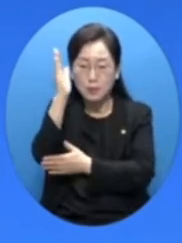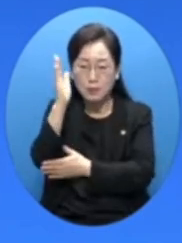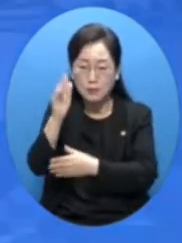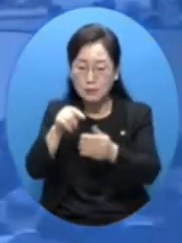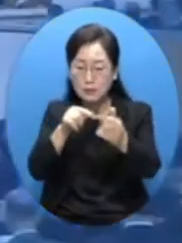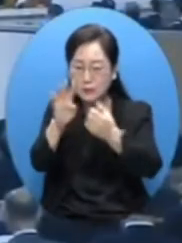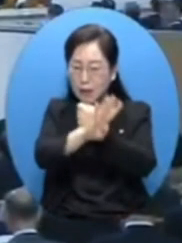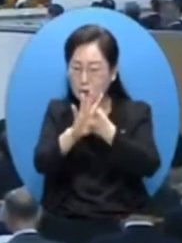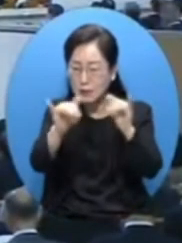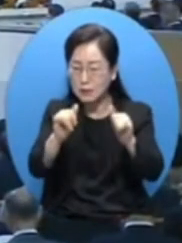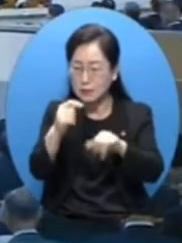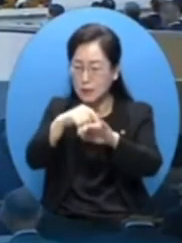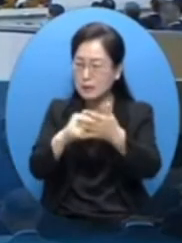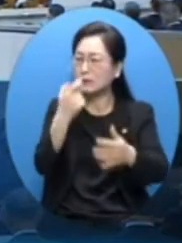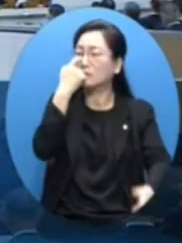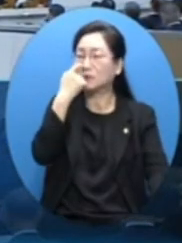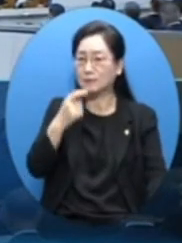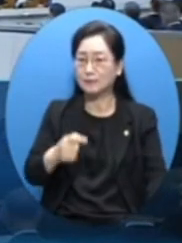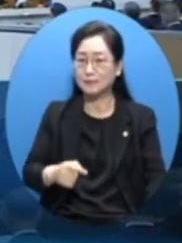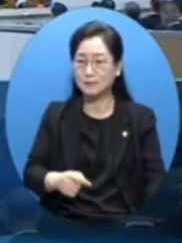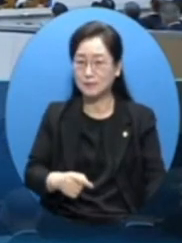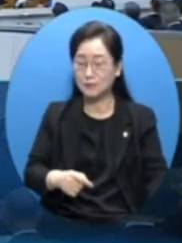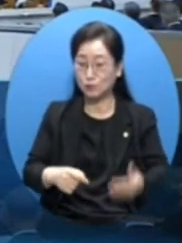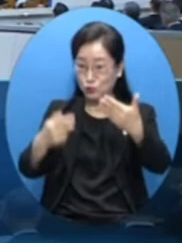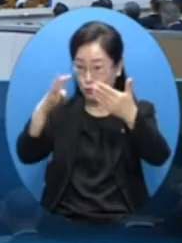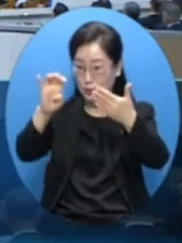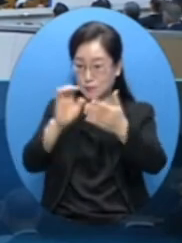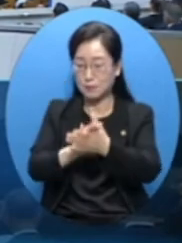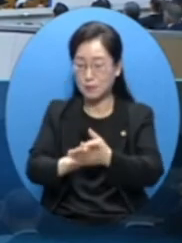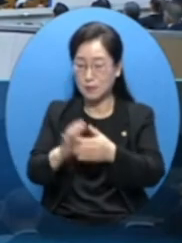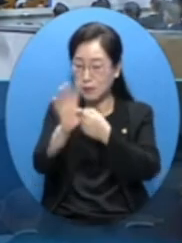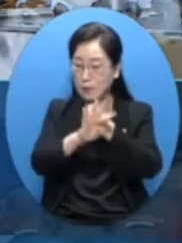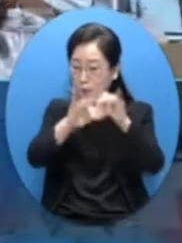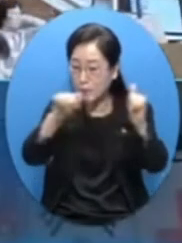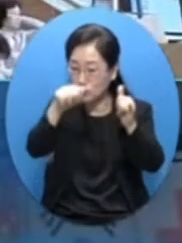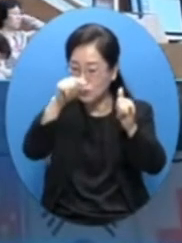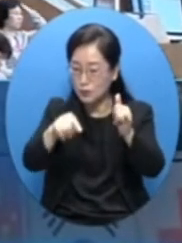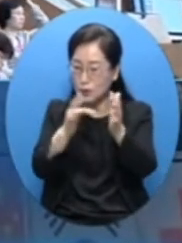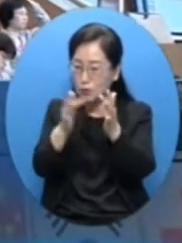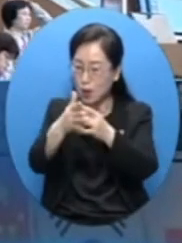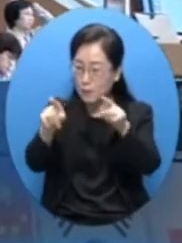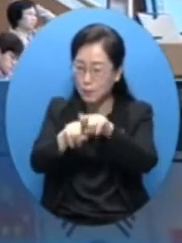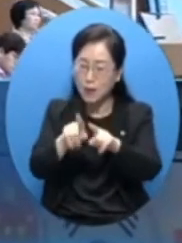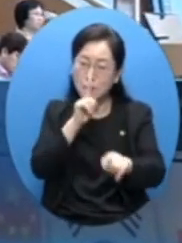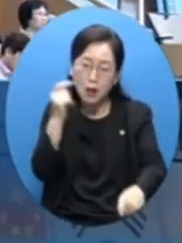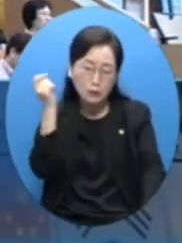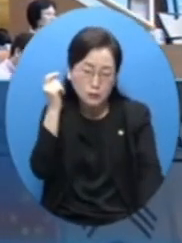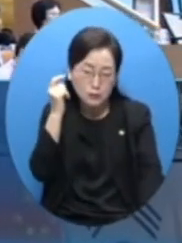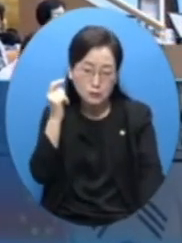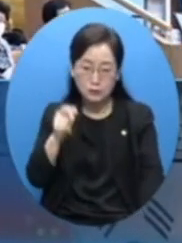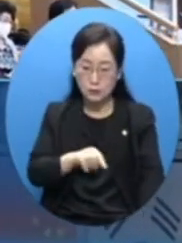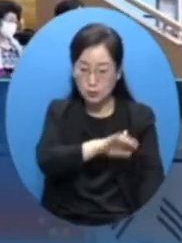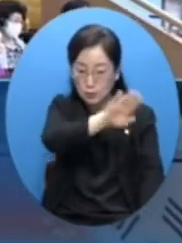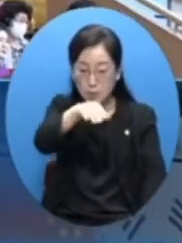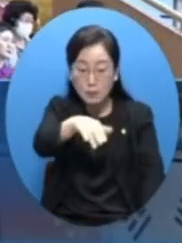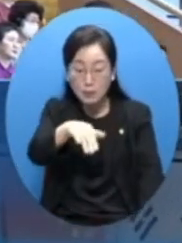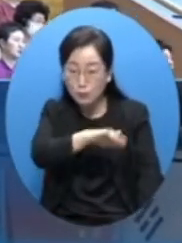같은 얘기를 하는 얘기가 나옵니다. 요한복음 9장 40절에 바리새인 중에 예수와 함께 있던 자들이 이 말씀을 듣고 이르되 우리도